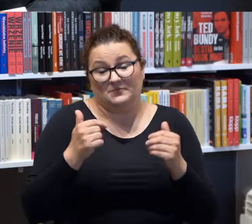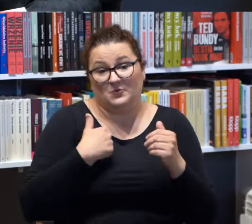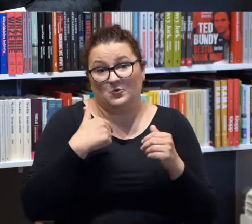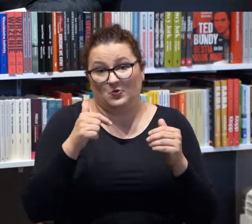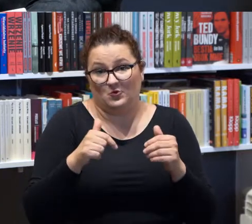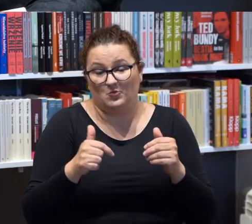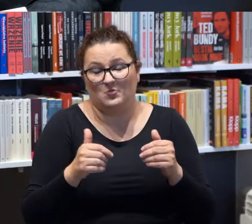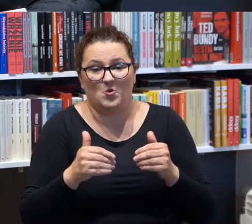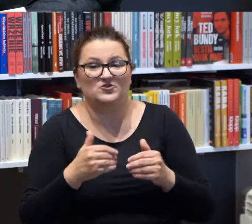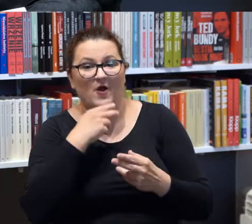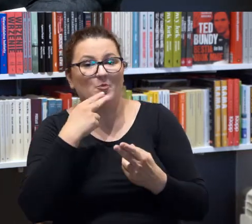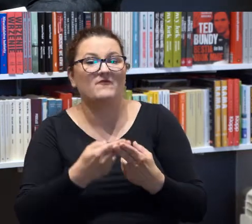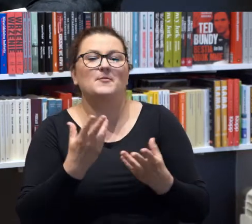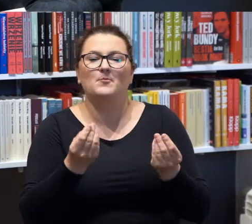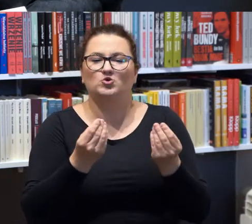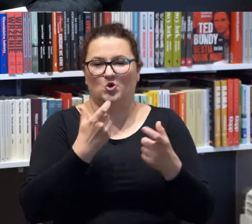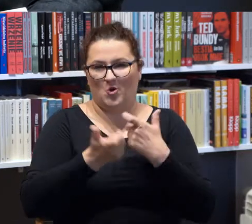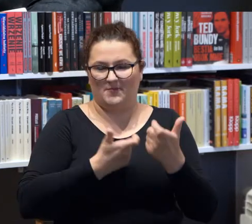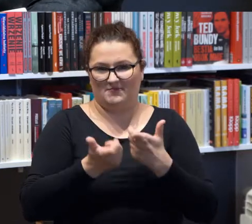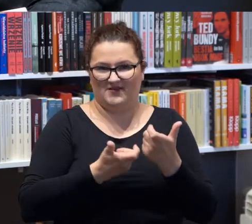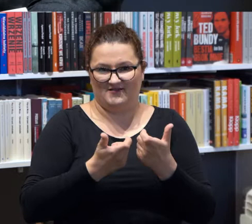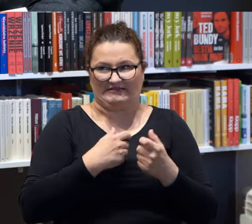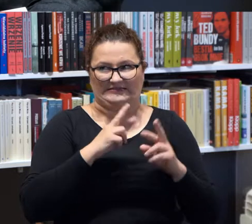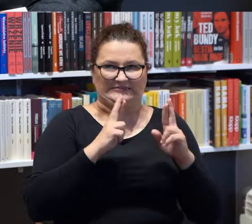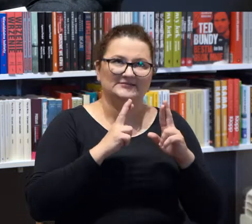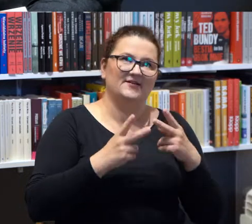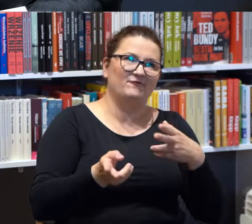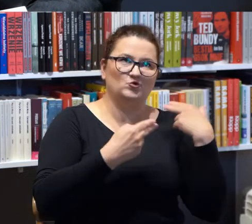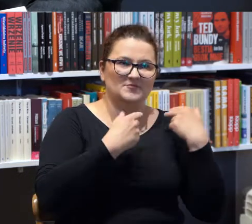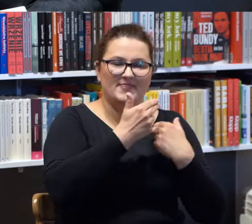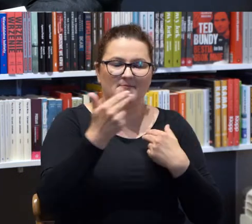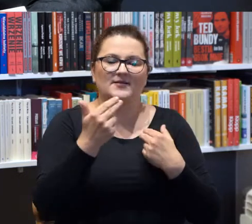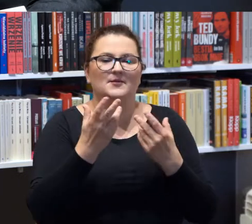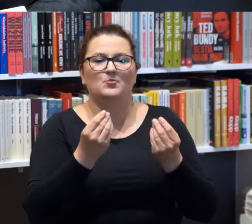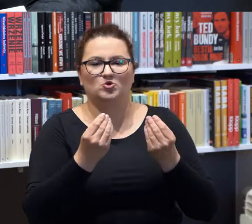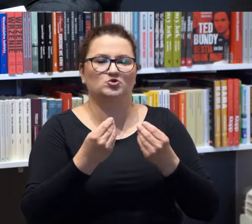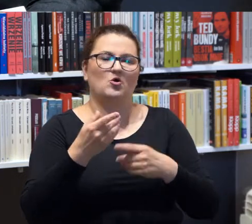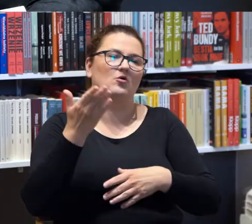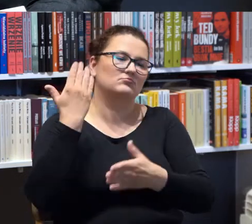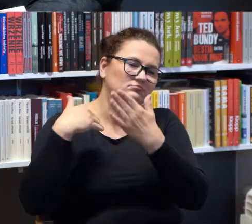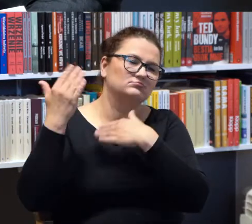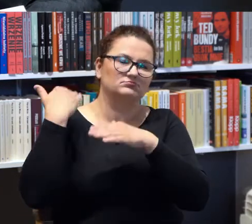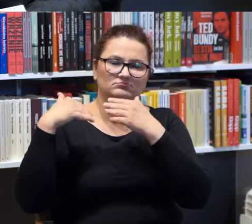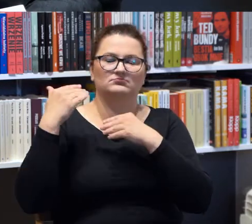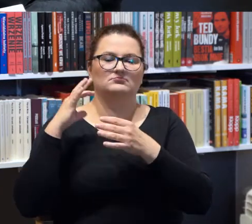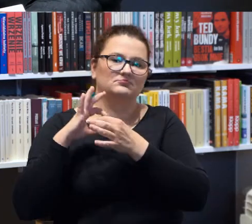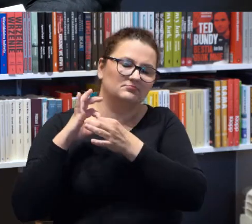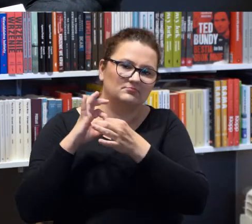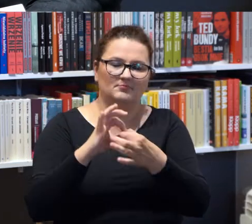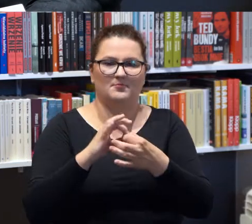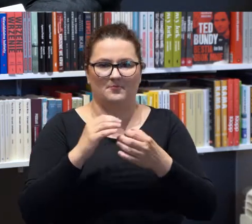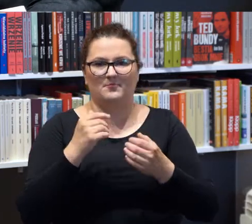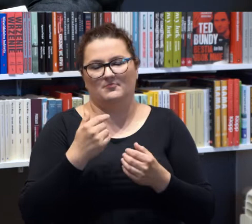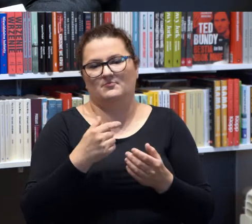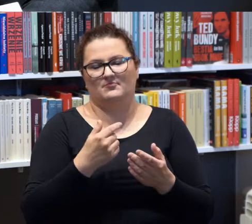na pytanie w ogóle, po co my to robimy. Mam nadzieję, że wrócimy do tego, po co te genealogie nam są potrzebne. I rzucam temat